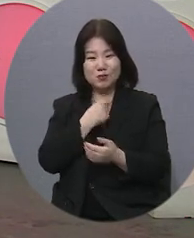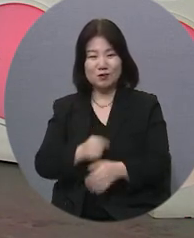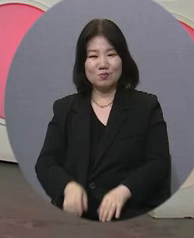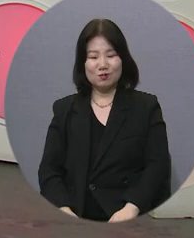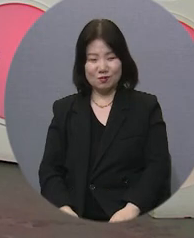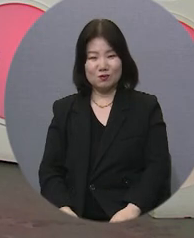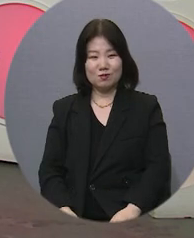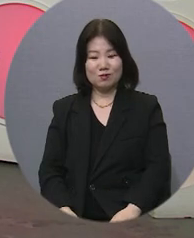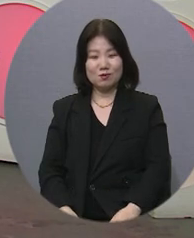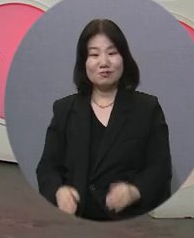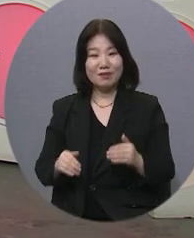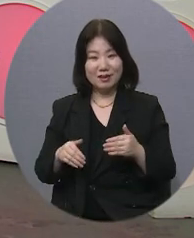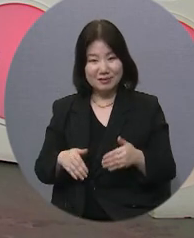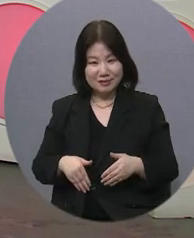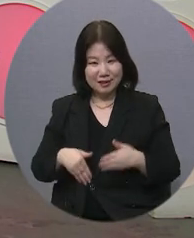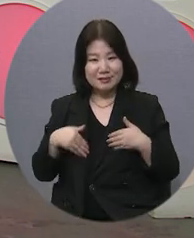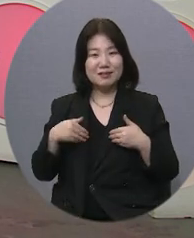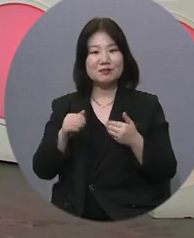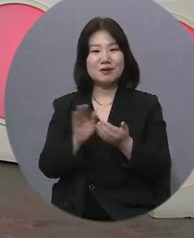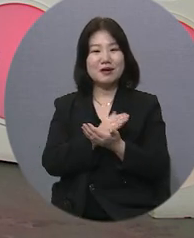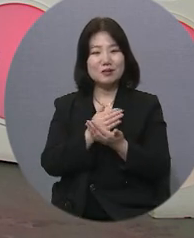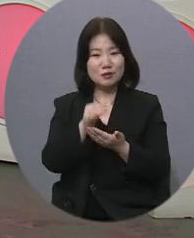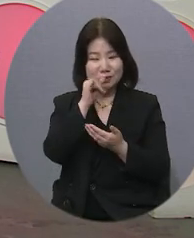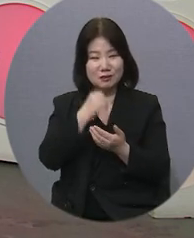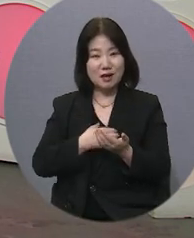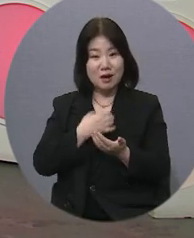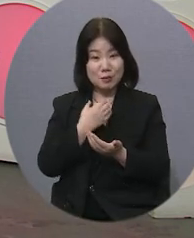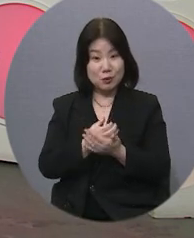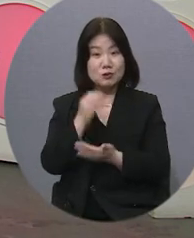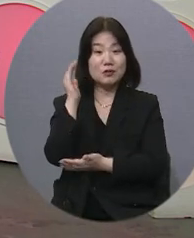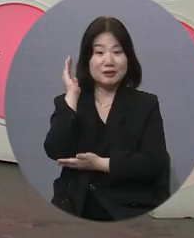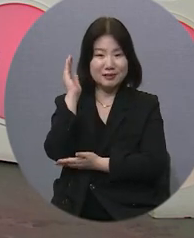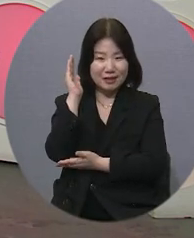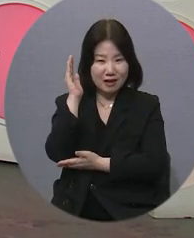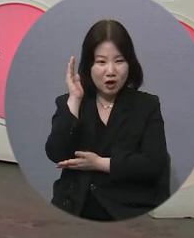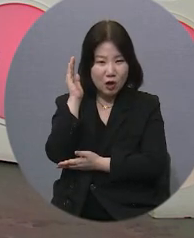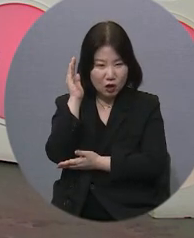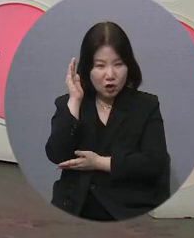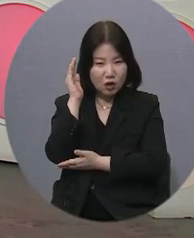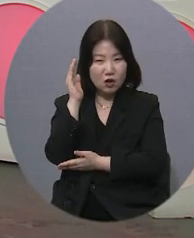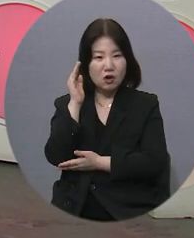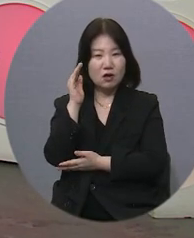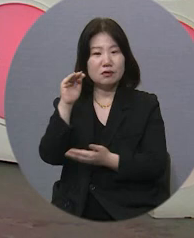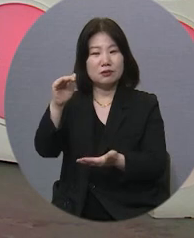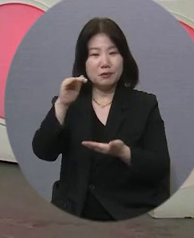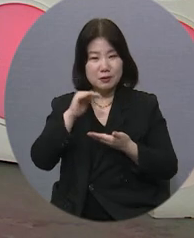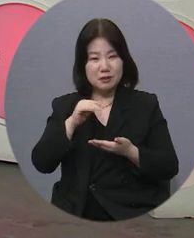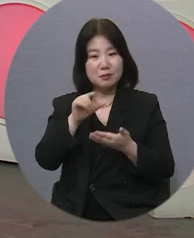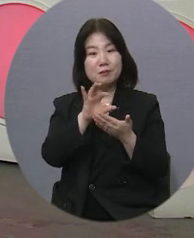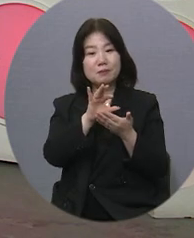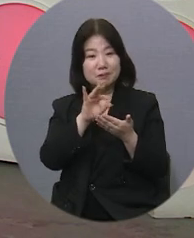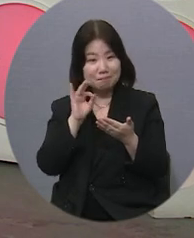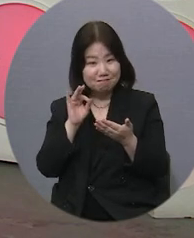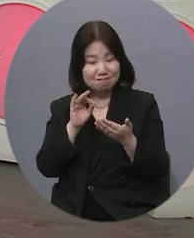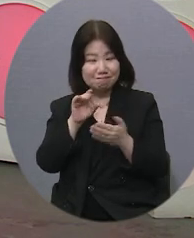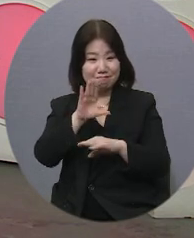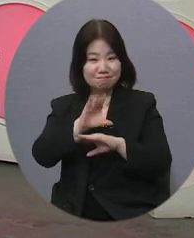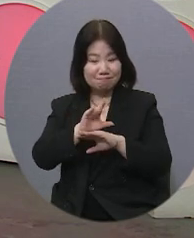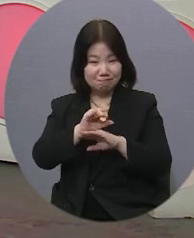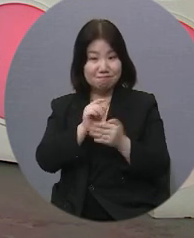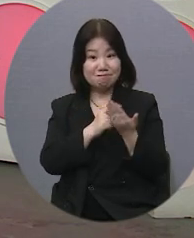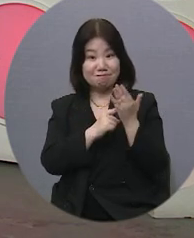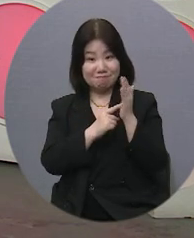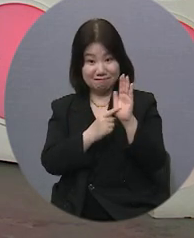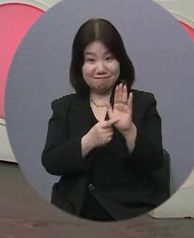좋습니다. 아우, 이렇게 따뜻함을 나눌 수 있는 이런 감동적인 사연을 저희 복지TV로 보내주시면 선별해서 저희가 또 이렇게 방송으로